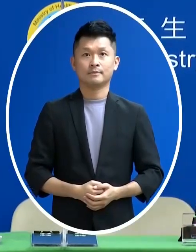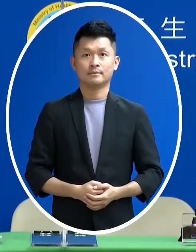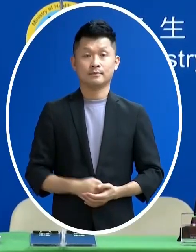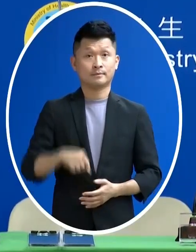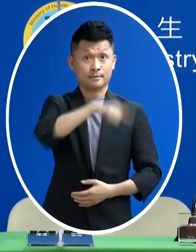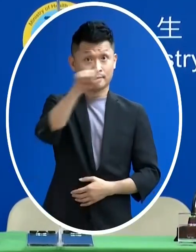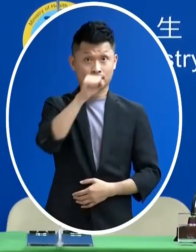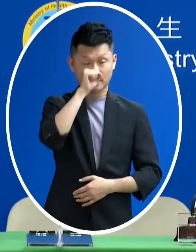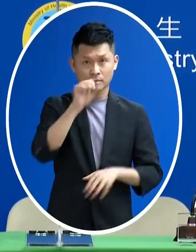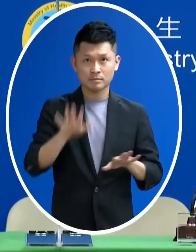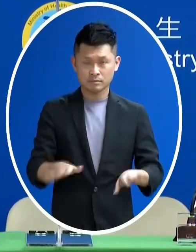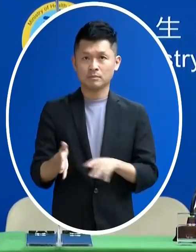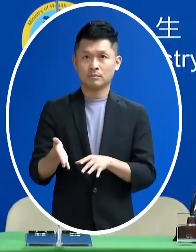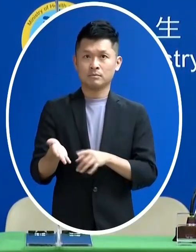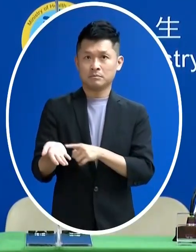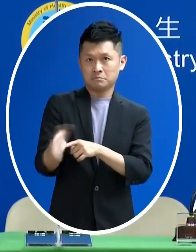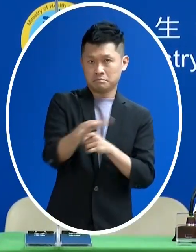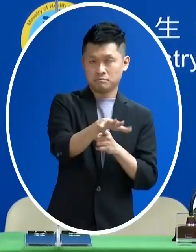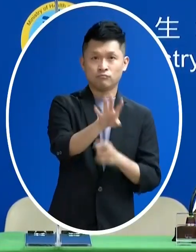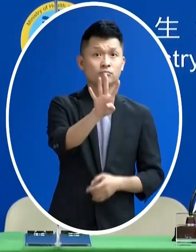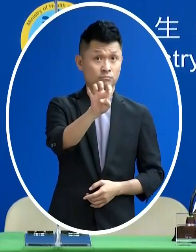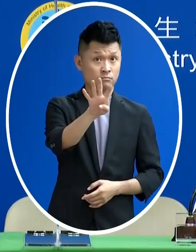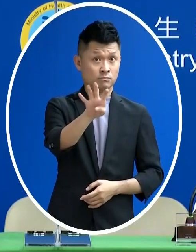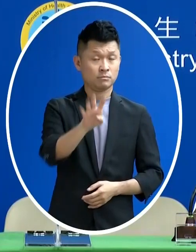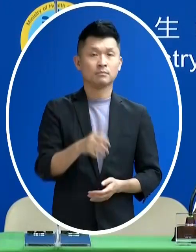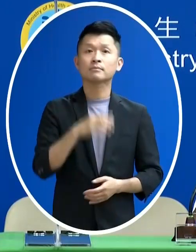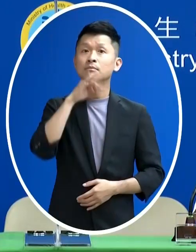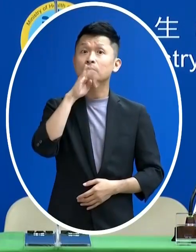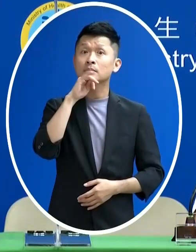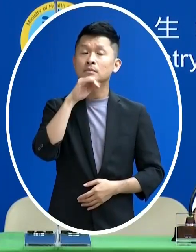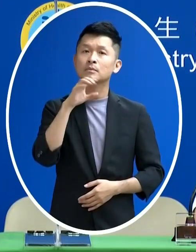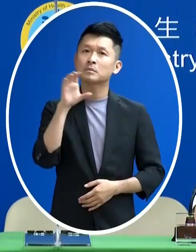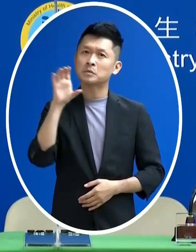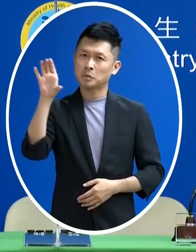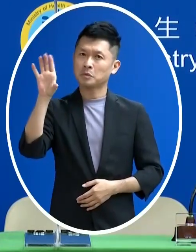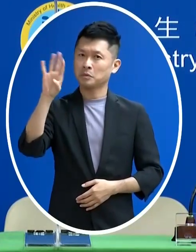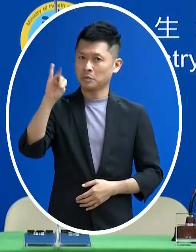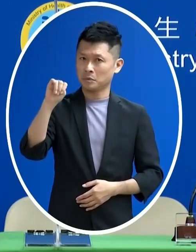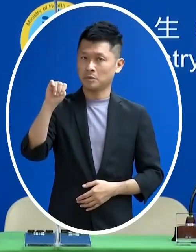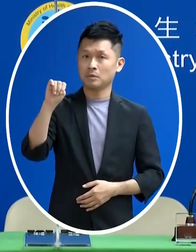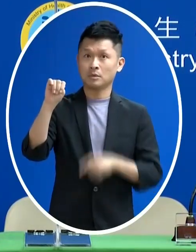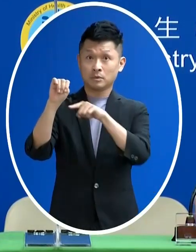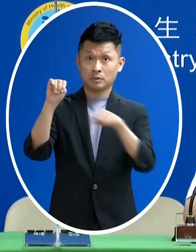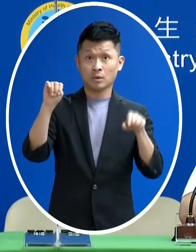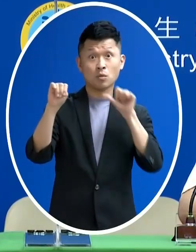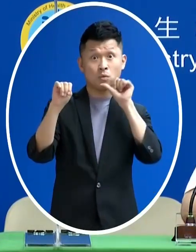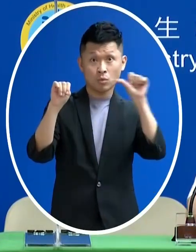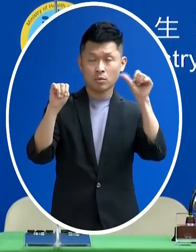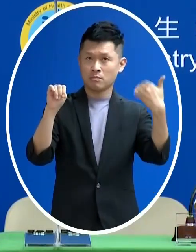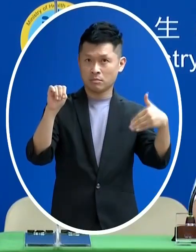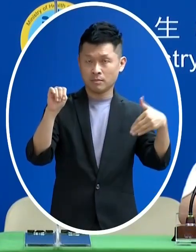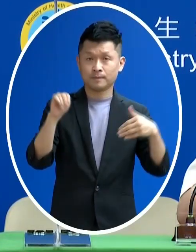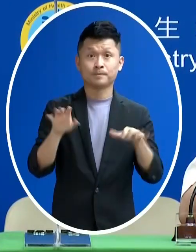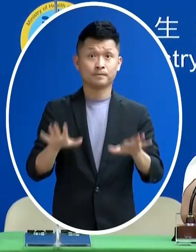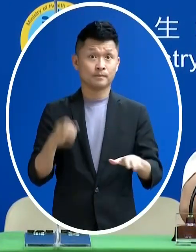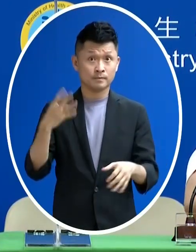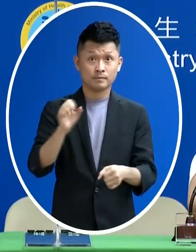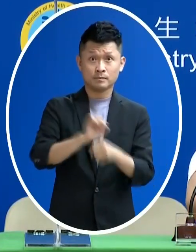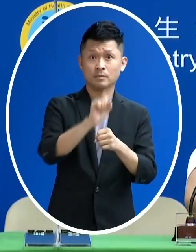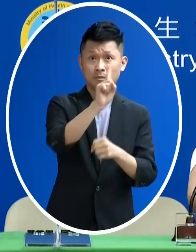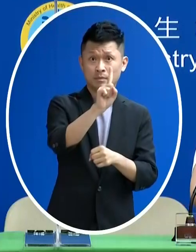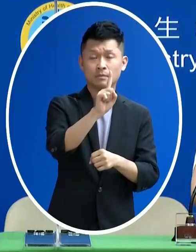好，大家好，今天有44例的死亡个案哦，那年龄是从90多岁到小于5岁。我们今天是有新增